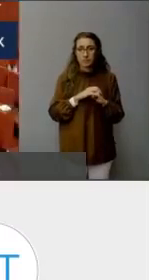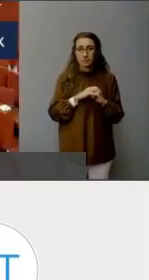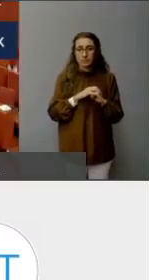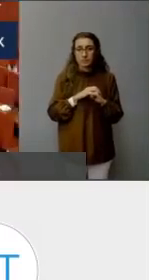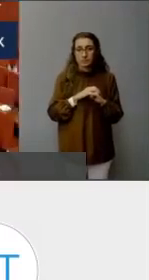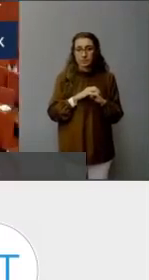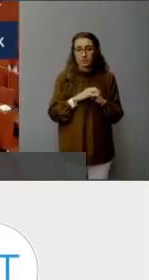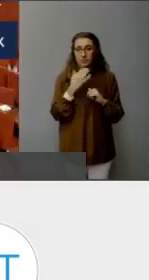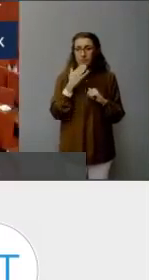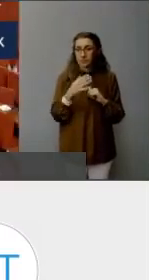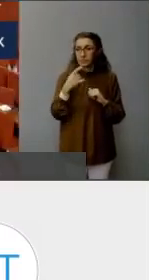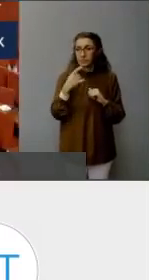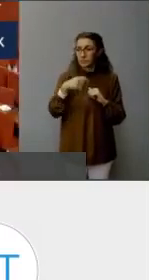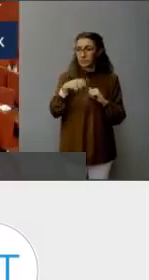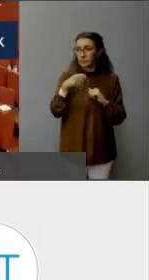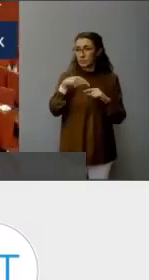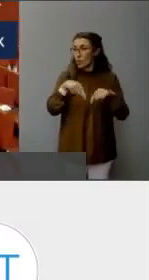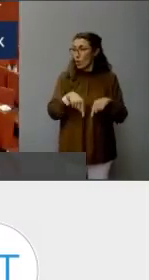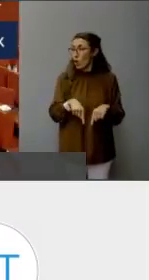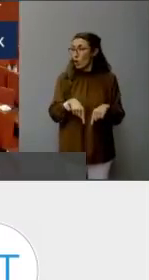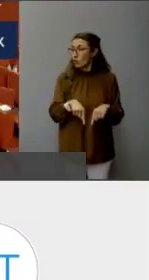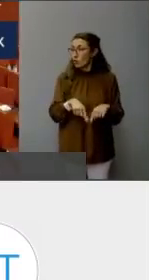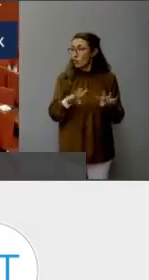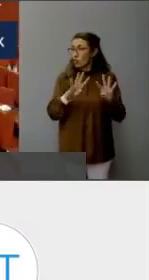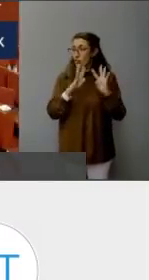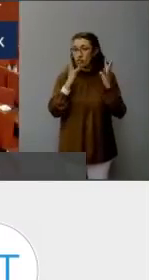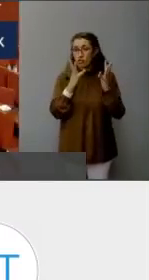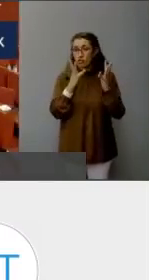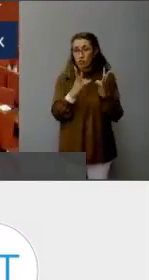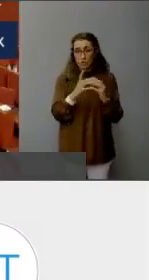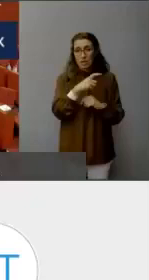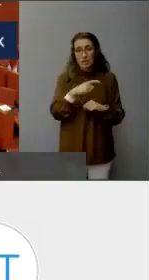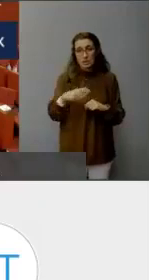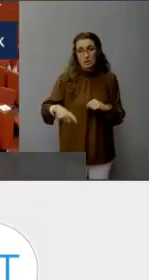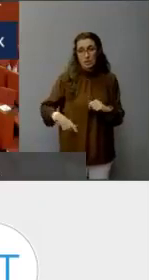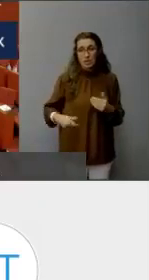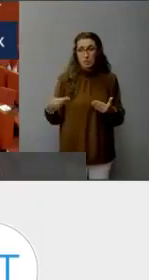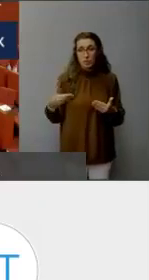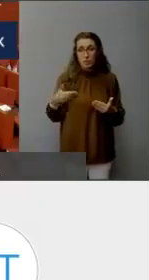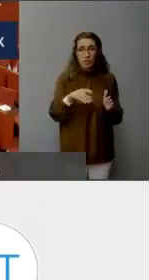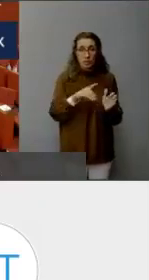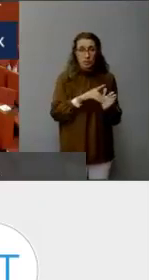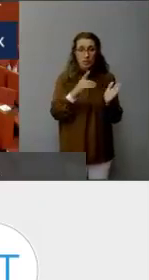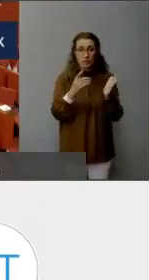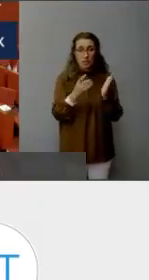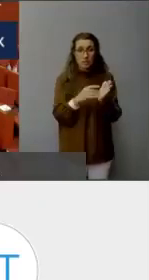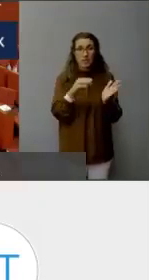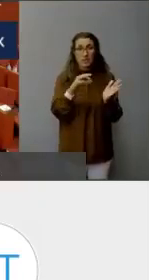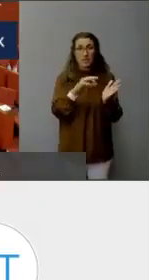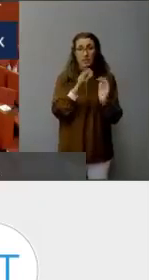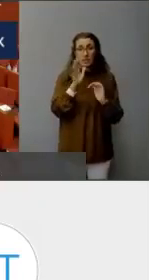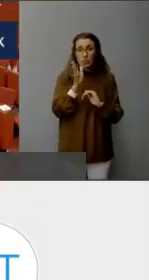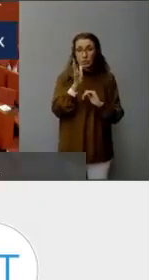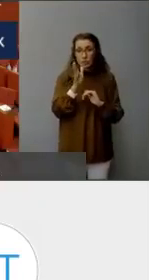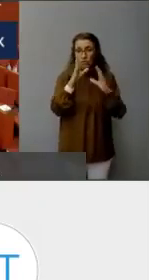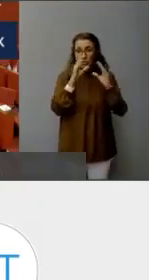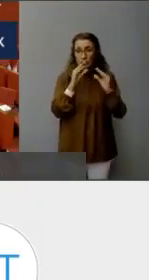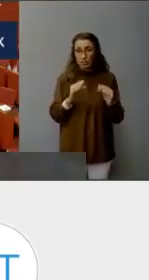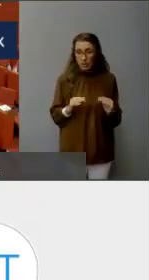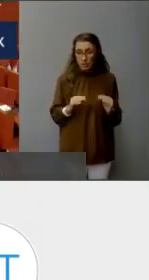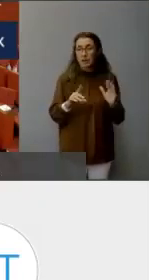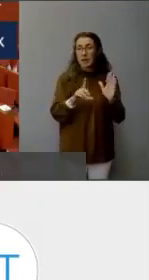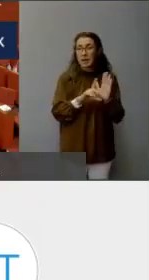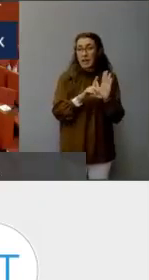allora oggi la giunta del sindaco gucci ci propone una delibera e recita che in data 15 dicembre 2020 il legale rappresentante dell'azienda